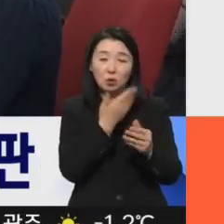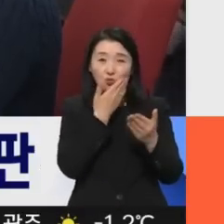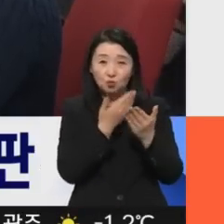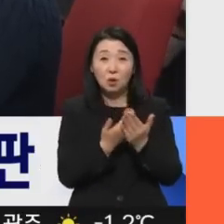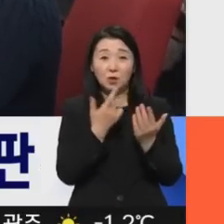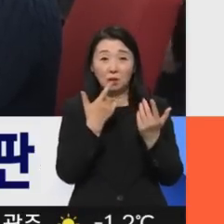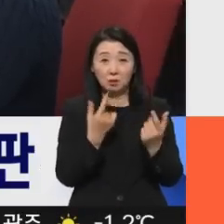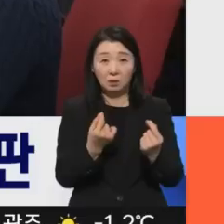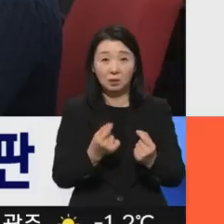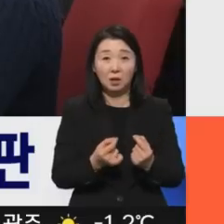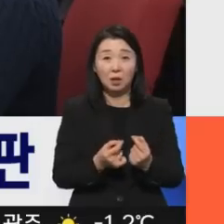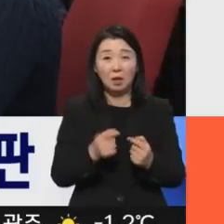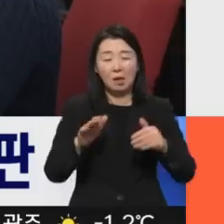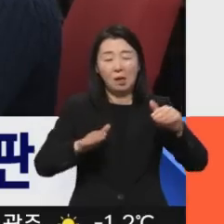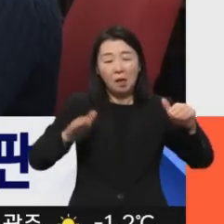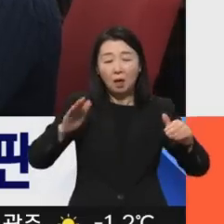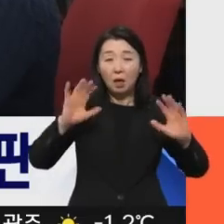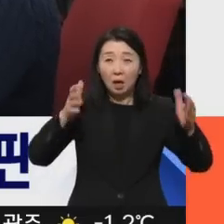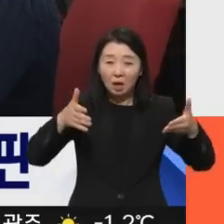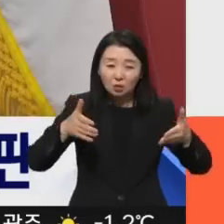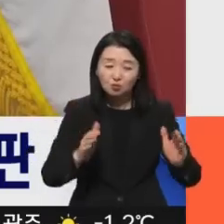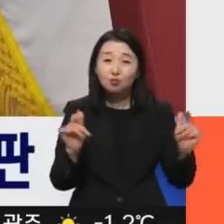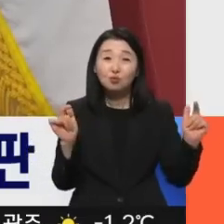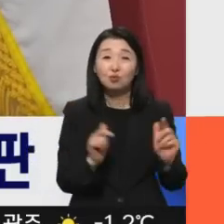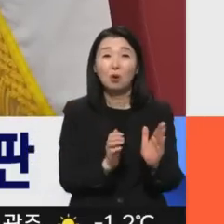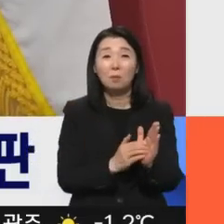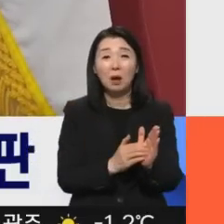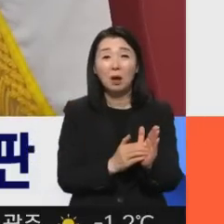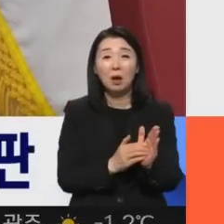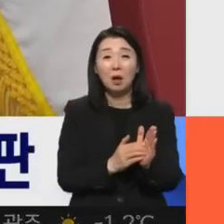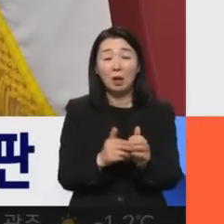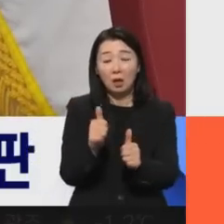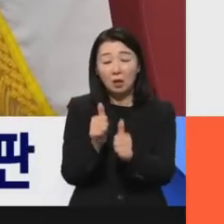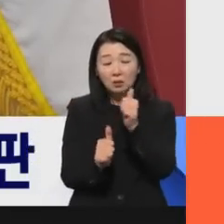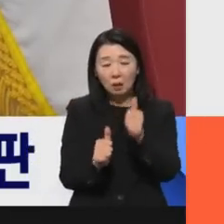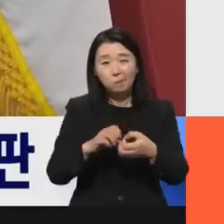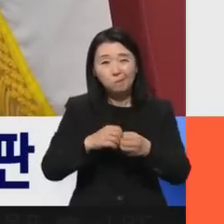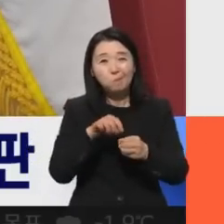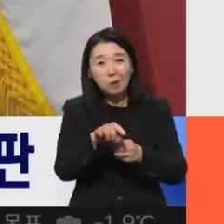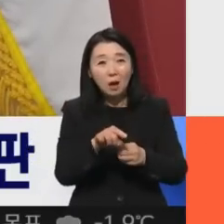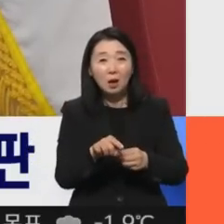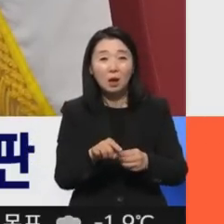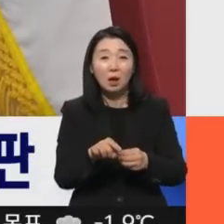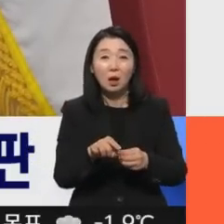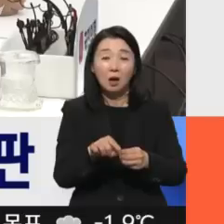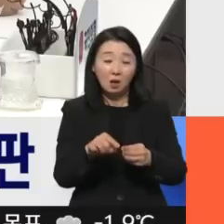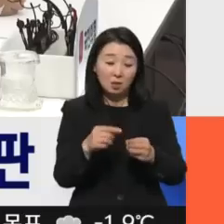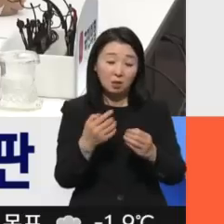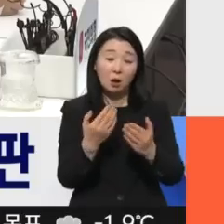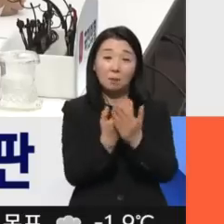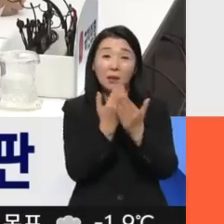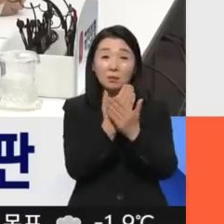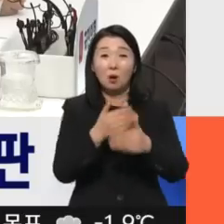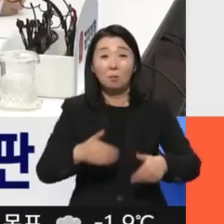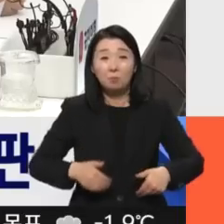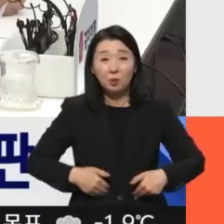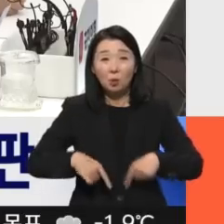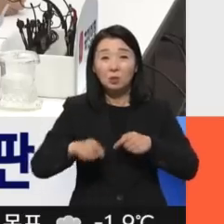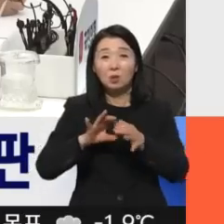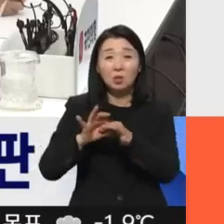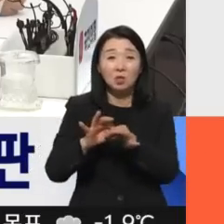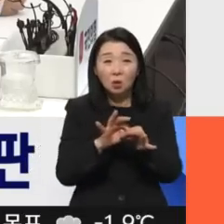찍었는데요. 양극화와 저출산 문제, 엉망이 된 사법 시스템 같은 의제를 개발해서 정책으로 연결시키는